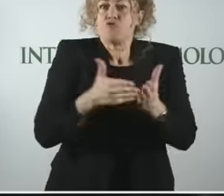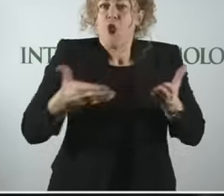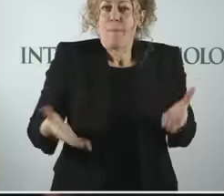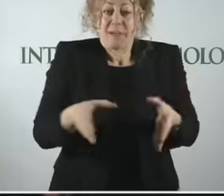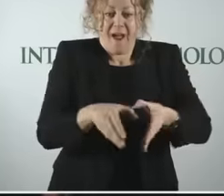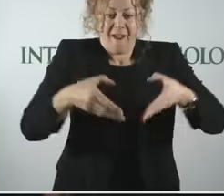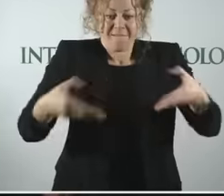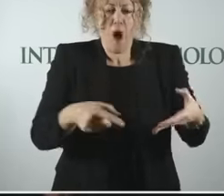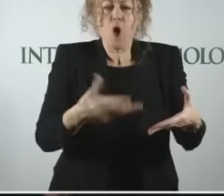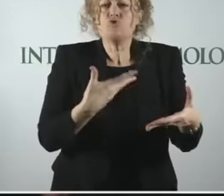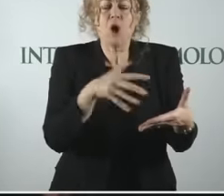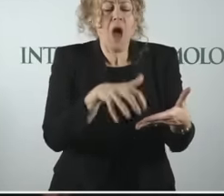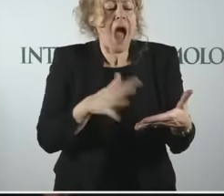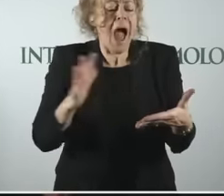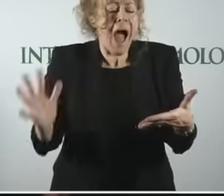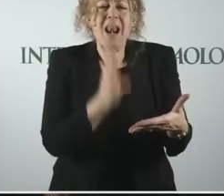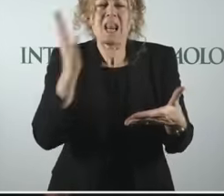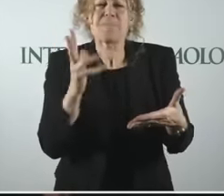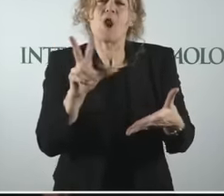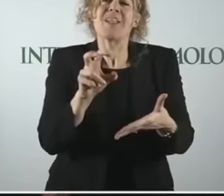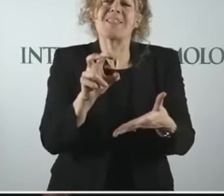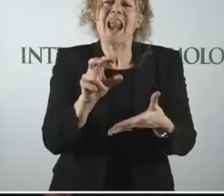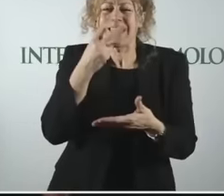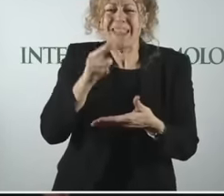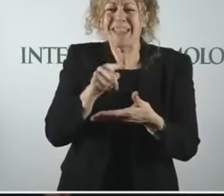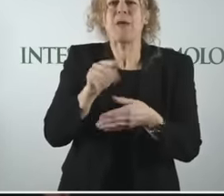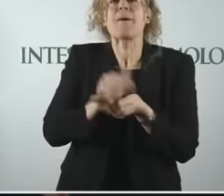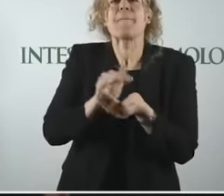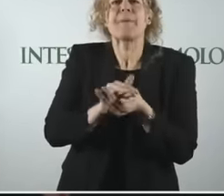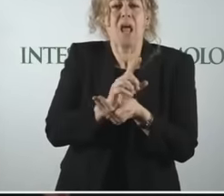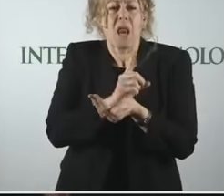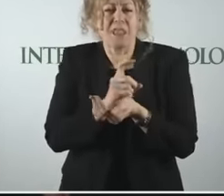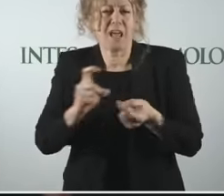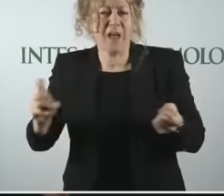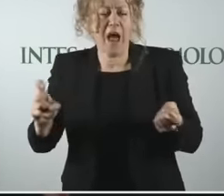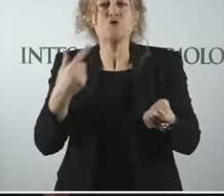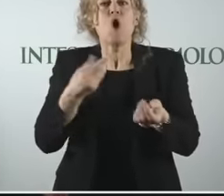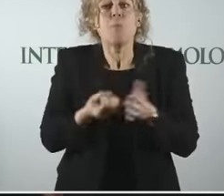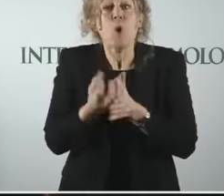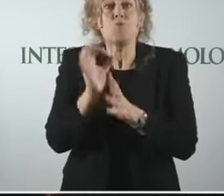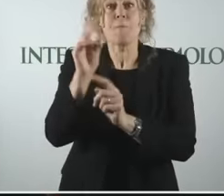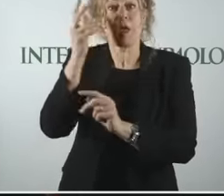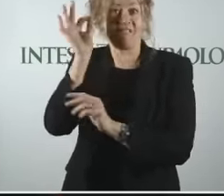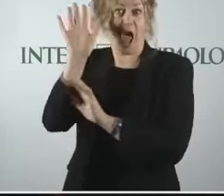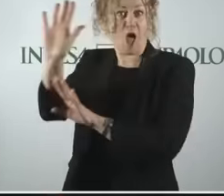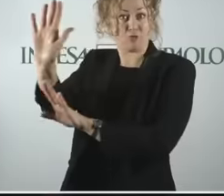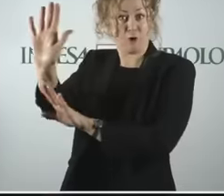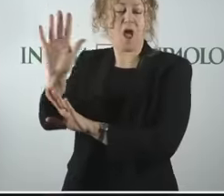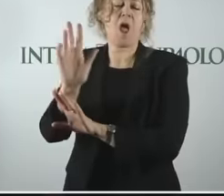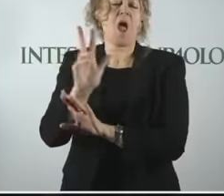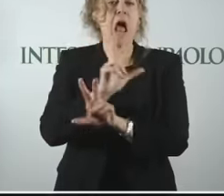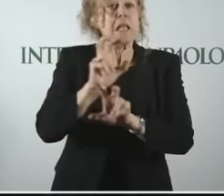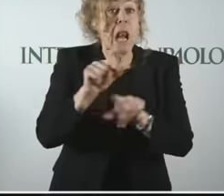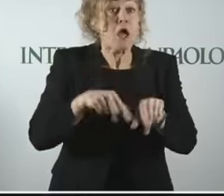ci sono almeno una trentina di tipi diversi di pane prodotti in Francia che non saranno i 300 ma